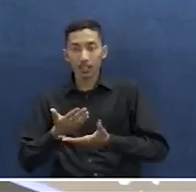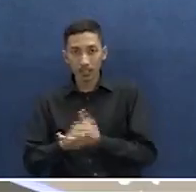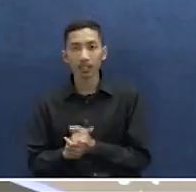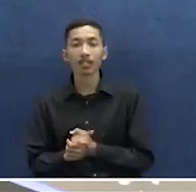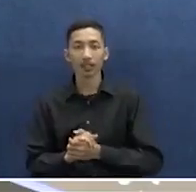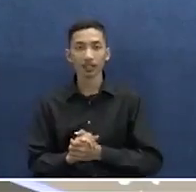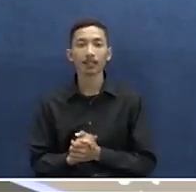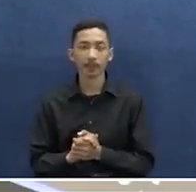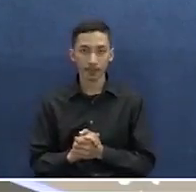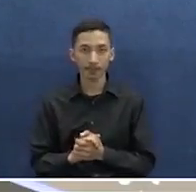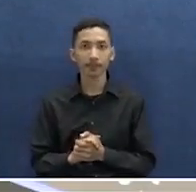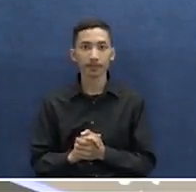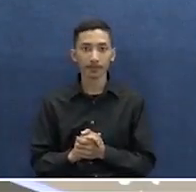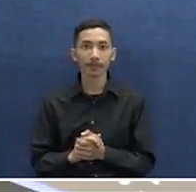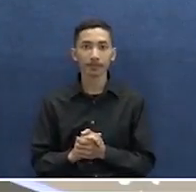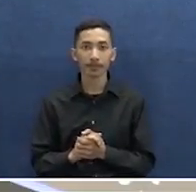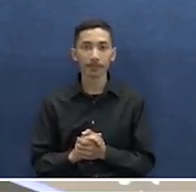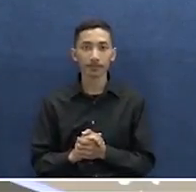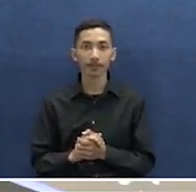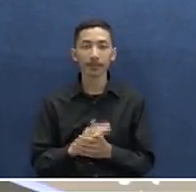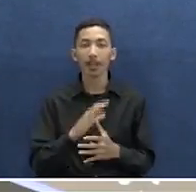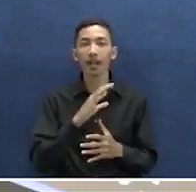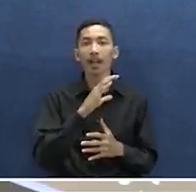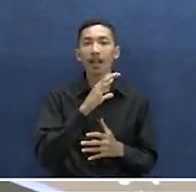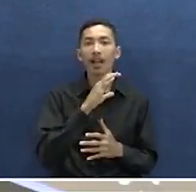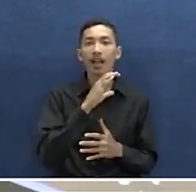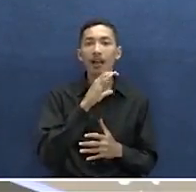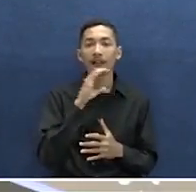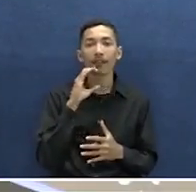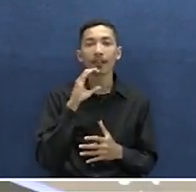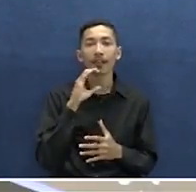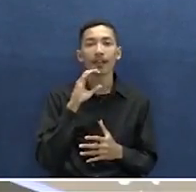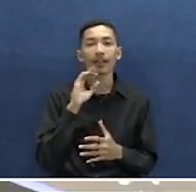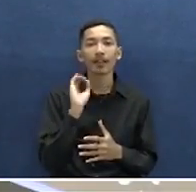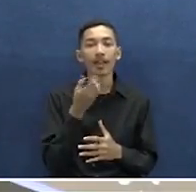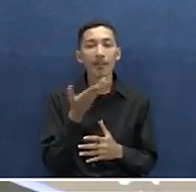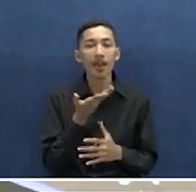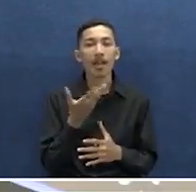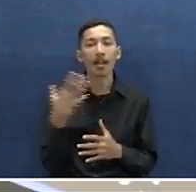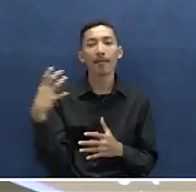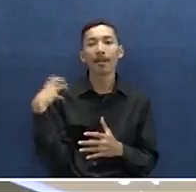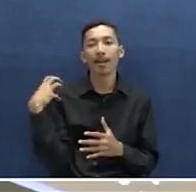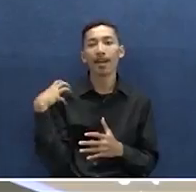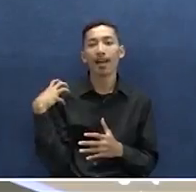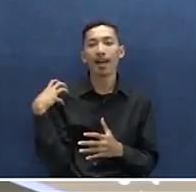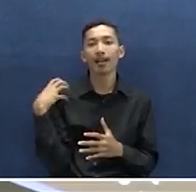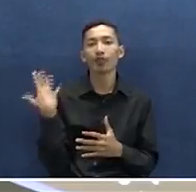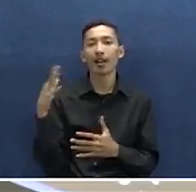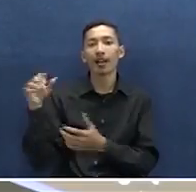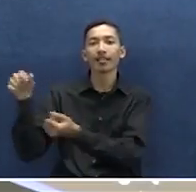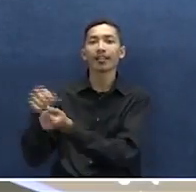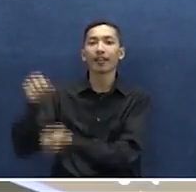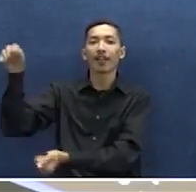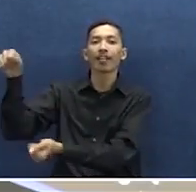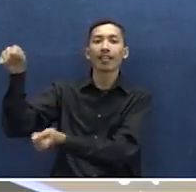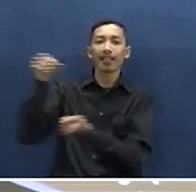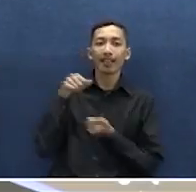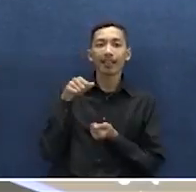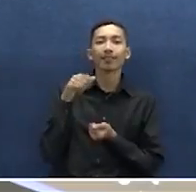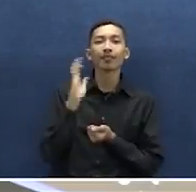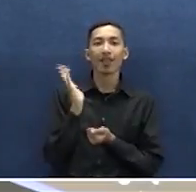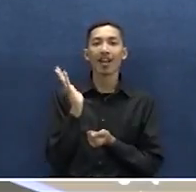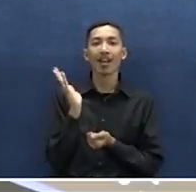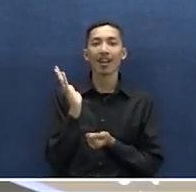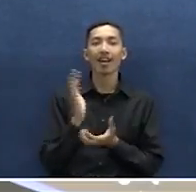itu iasc itu speciality coffee Association dari Amerika dari Amerika udah dapat sehingga bersertifikat nyari untuk